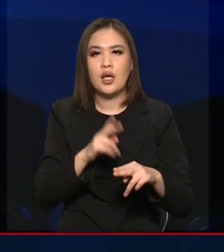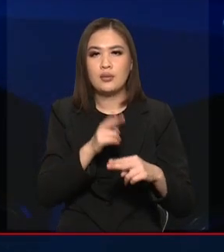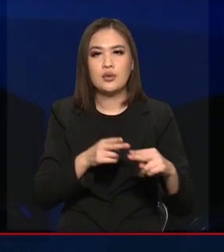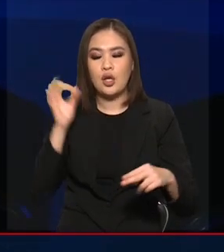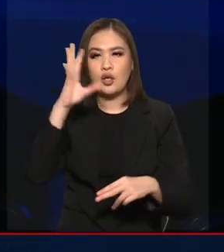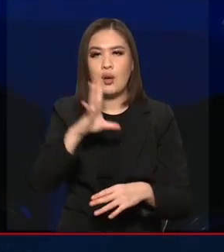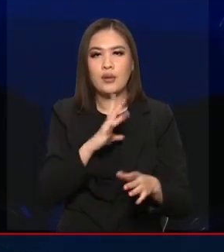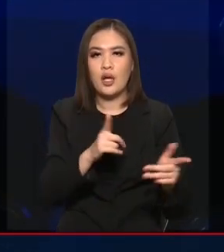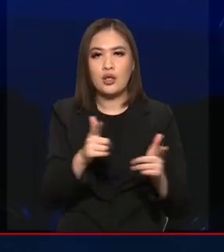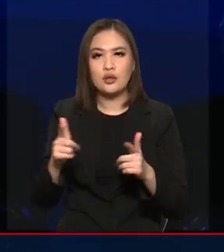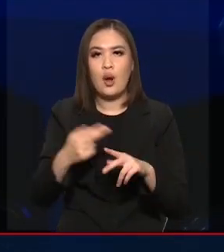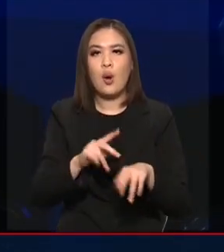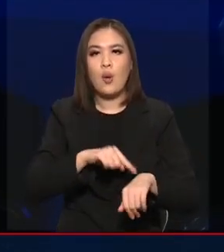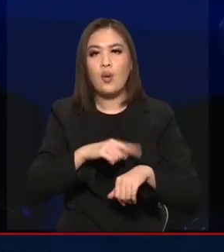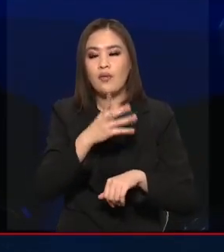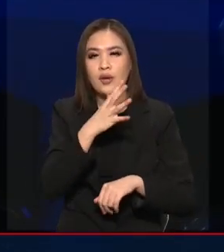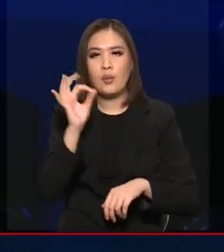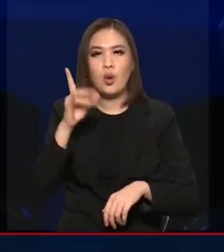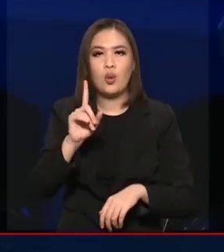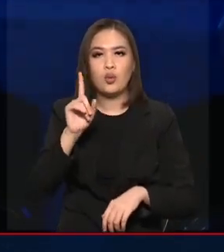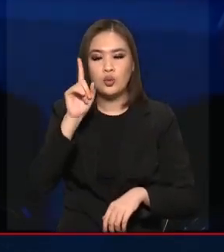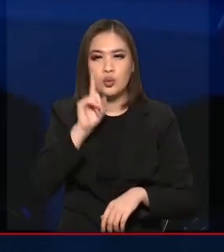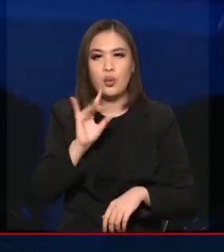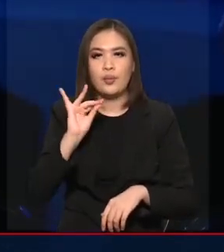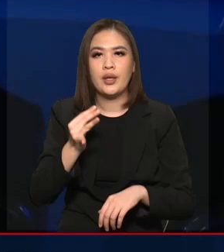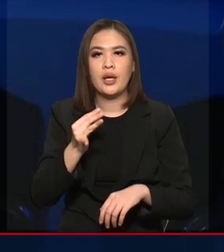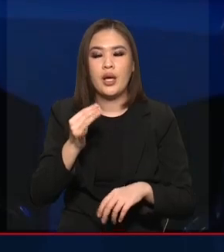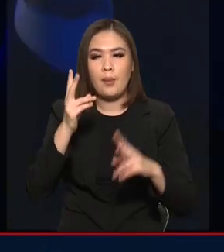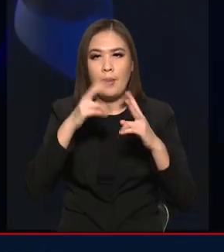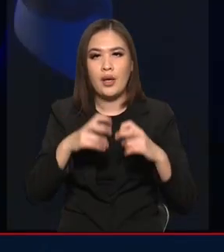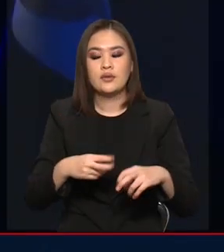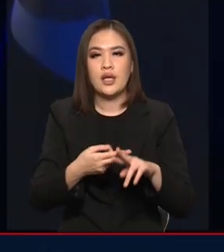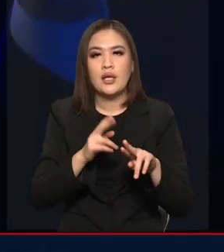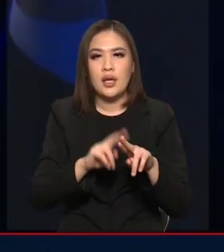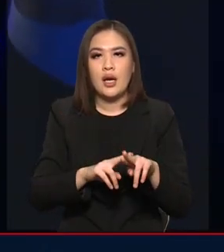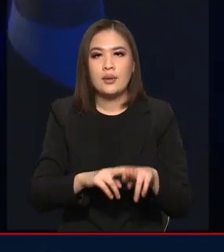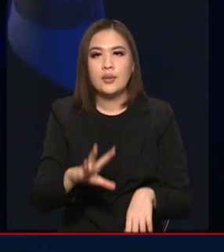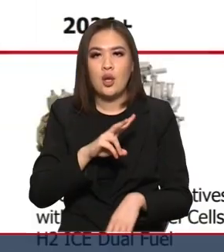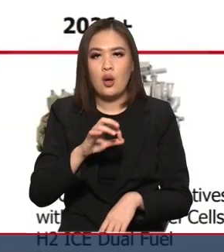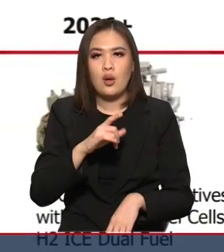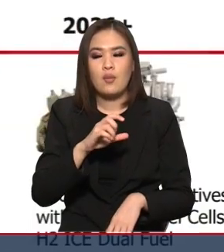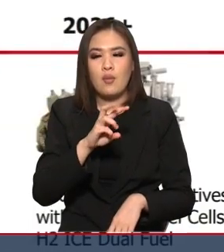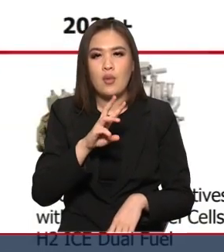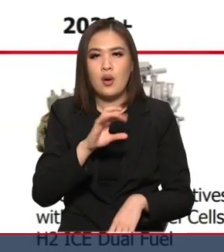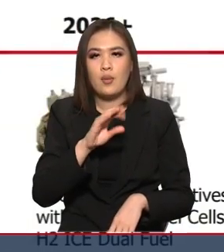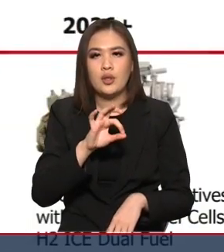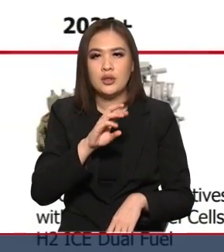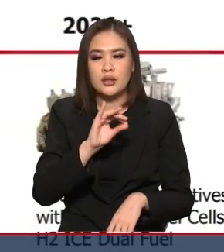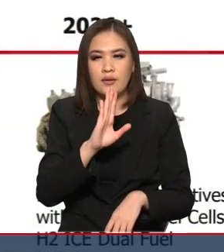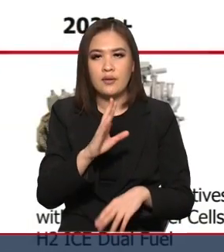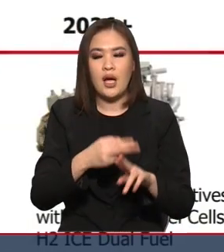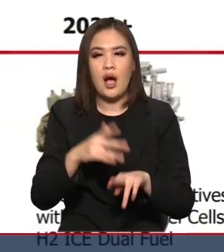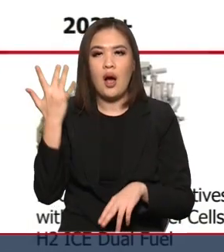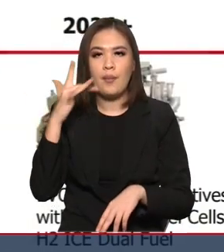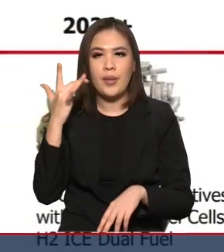дәліз әзірленді. Уақыт үнемделеді, әрі тасымал ашықтығы бақыланады. Сондай-ақ, жуырда елдегі локомотив құрастыру зауытына иелік еткен